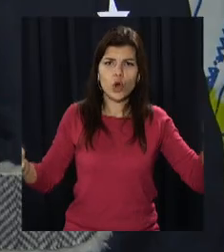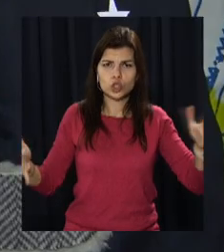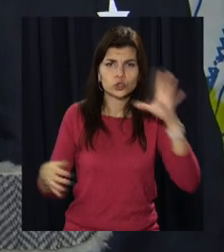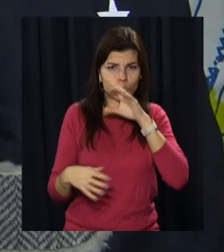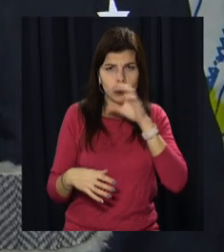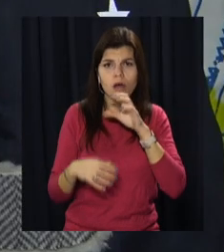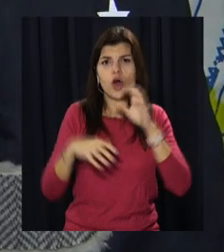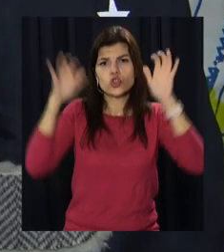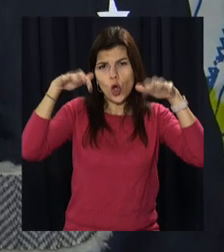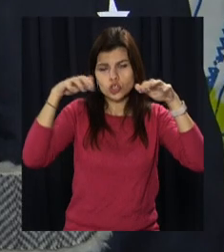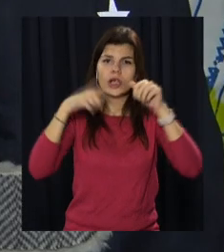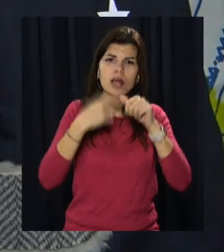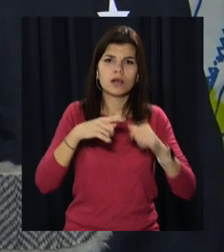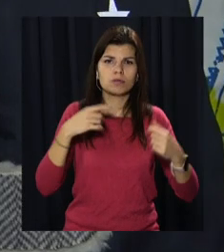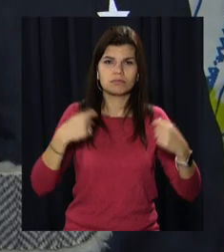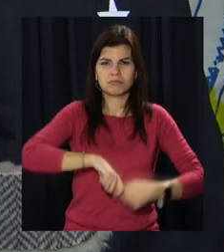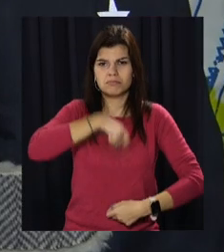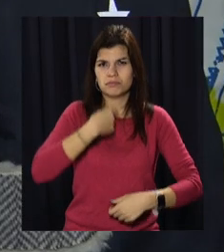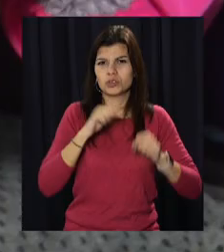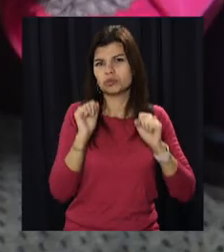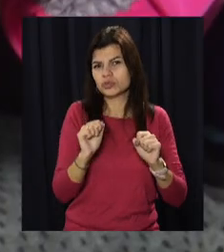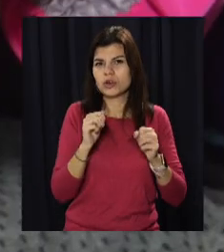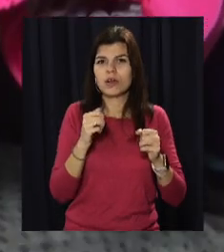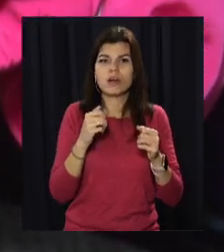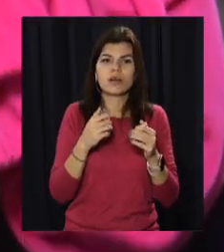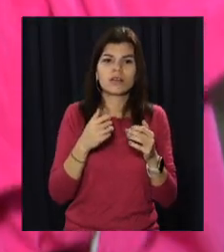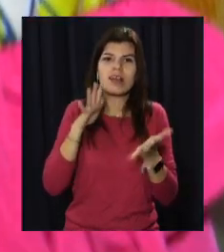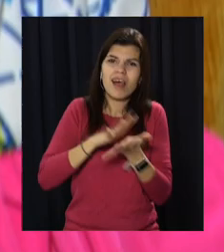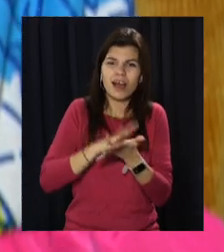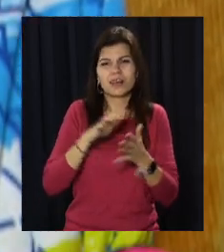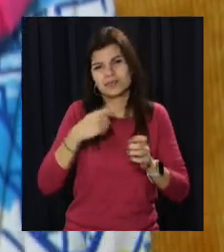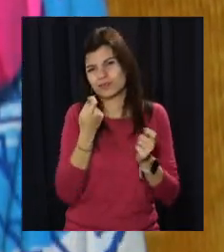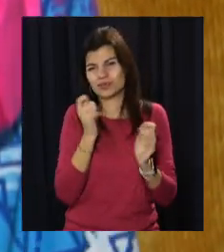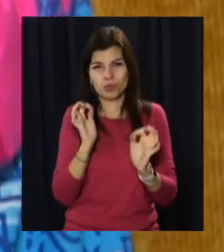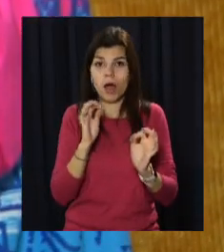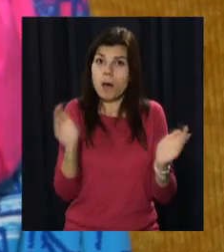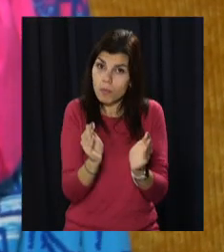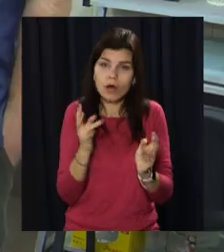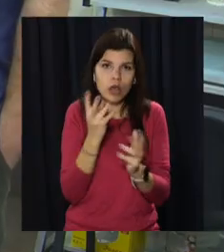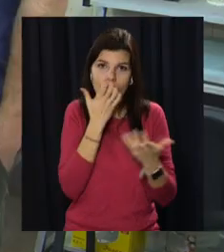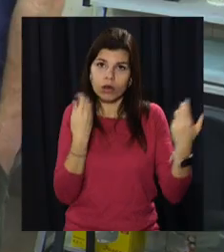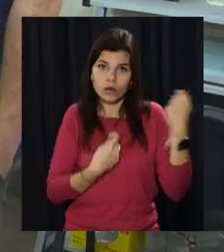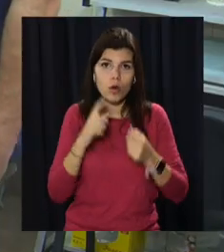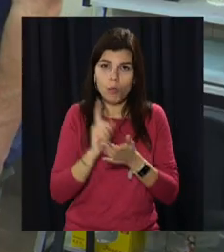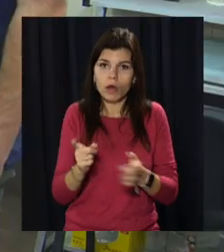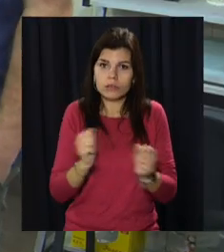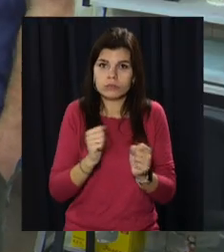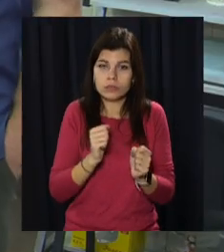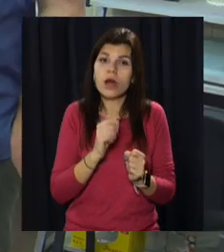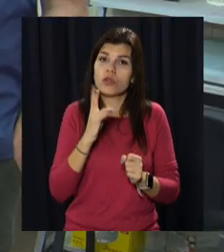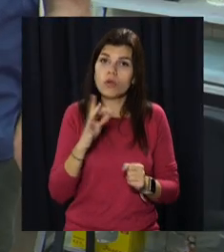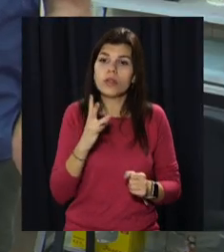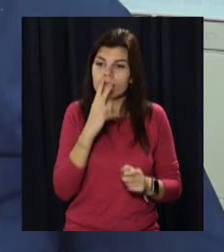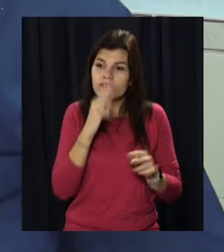собакам достатньо дощовика або комбінезона, який захищатиме від промокання та бруду. Варто подбати і про те, аби одяг не став для